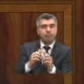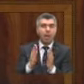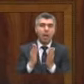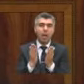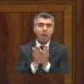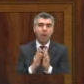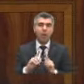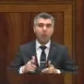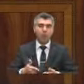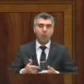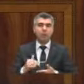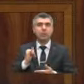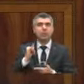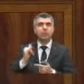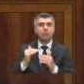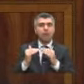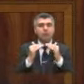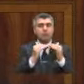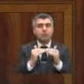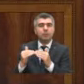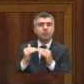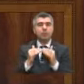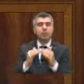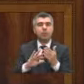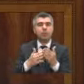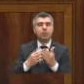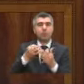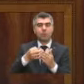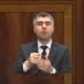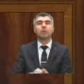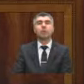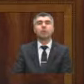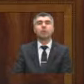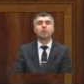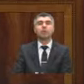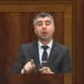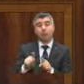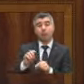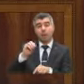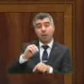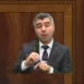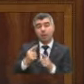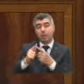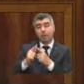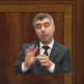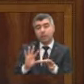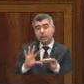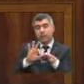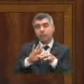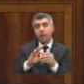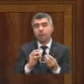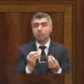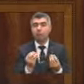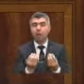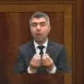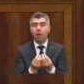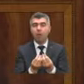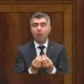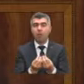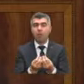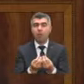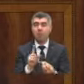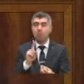عبر التقائية مكونات ته ومقاربة الاندماج الترابي، غير